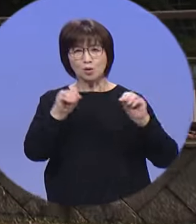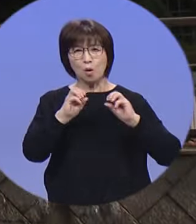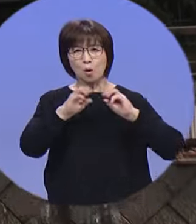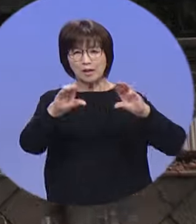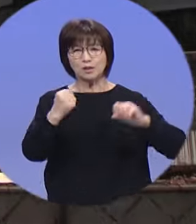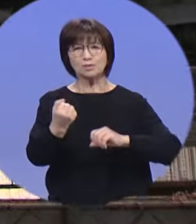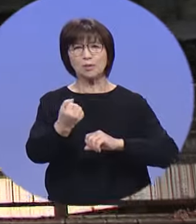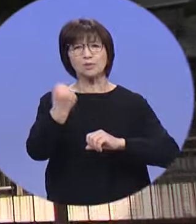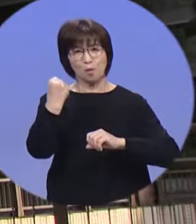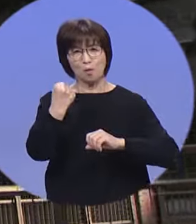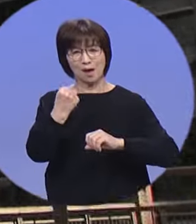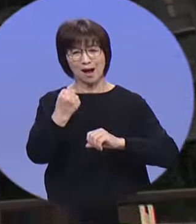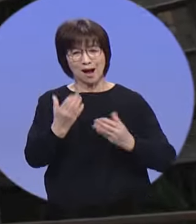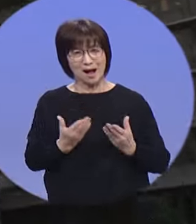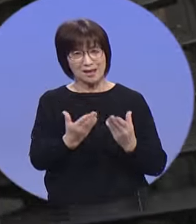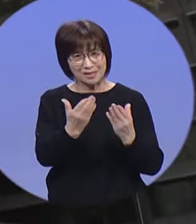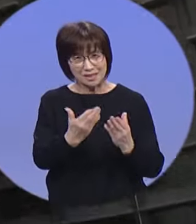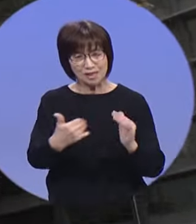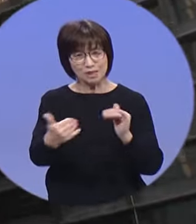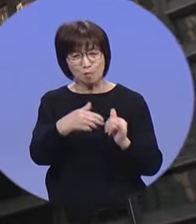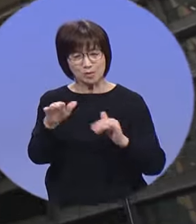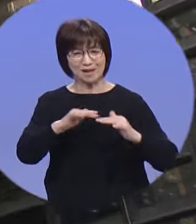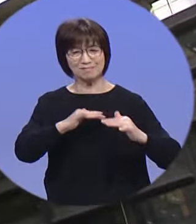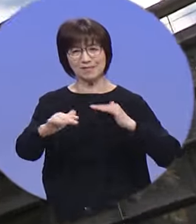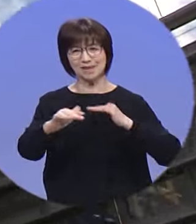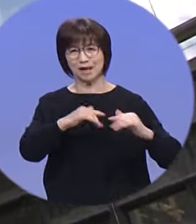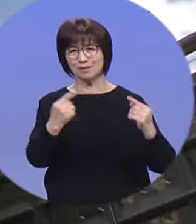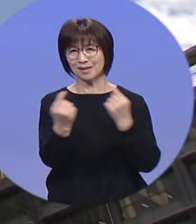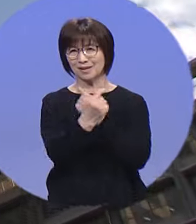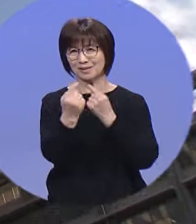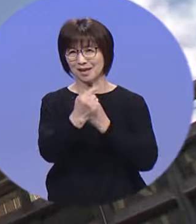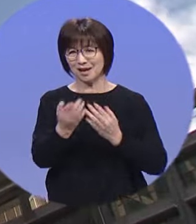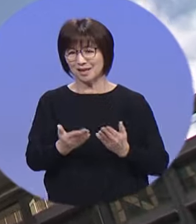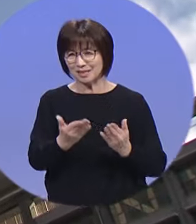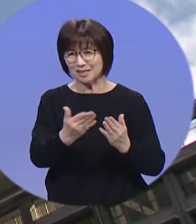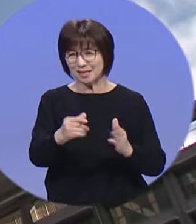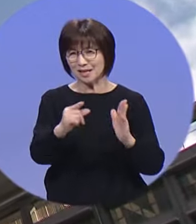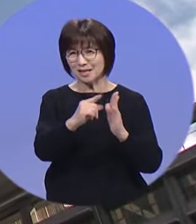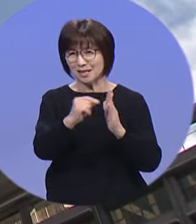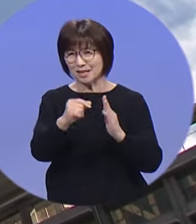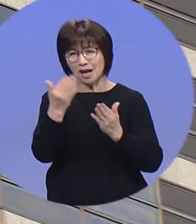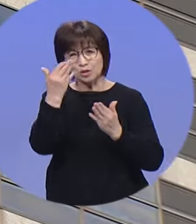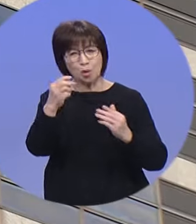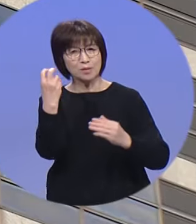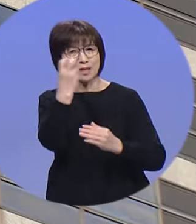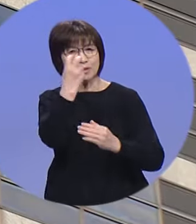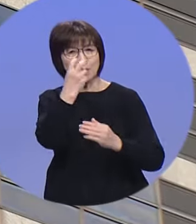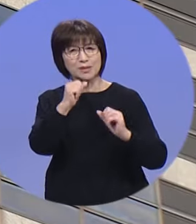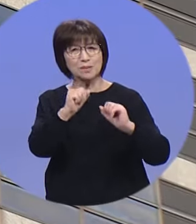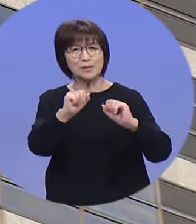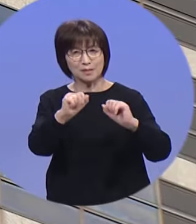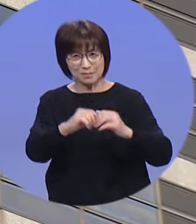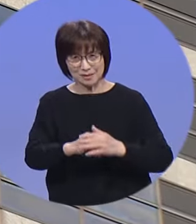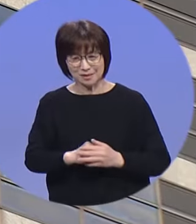化、地震防災戦略の改定に向けた地震被害想定調査などを行います